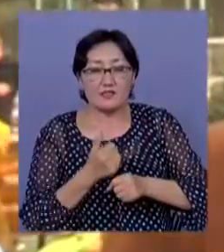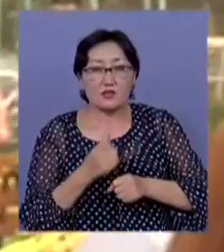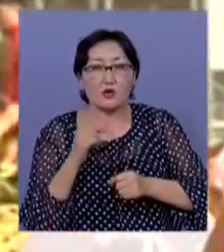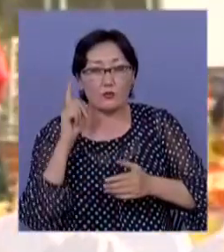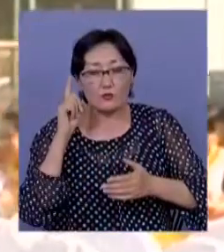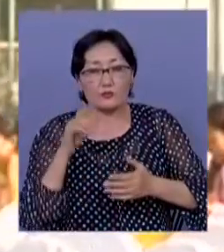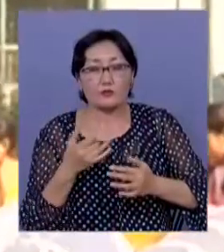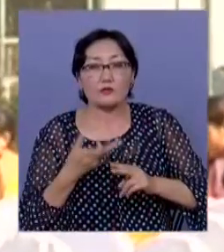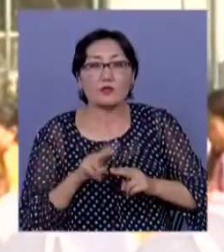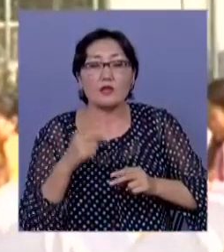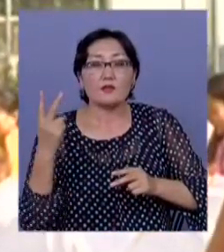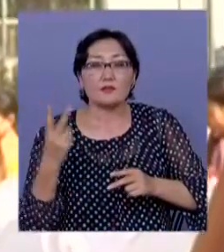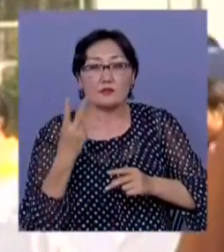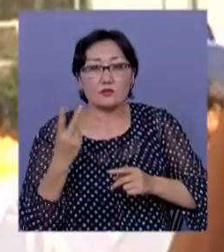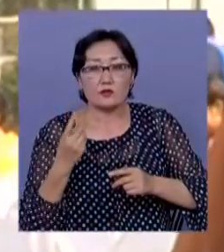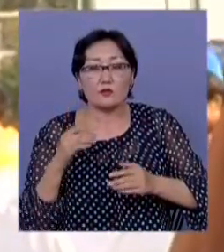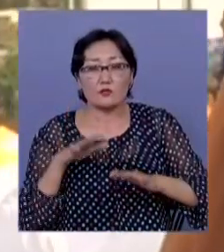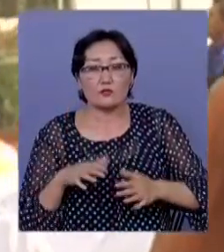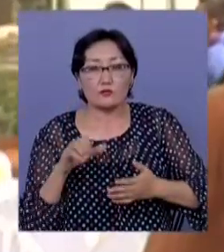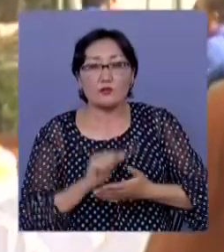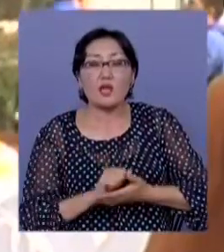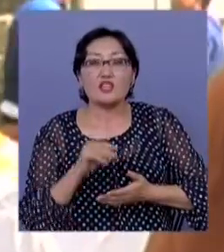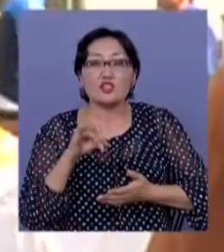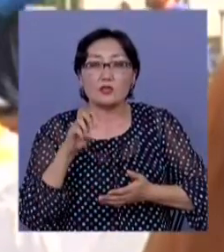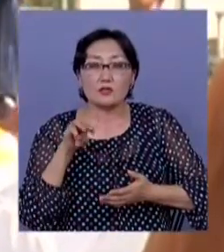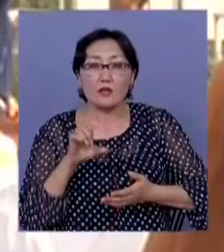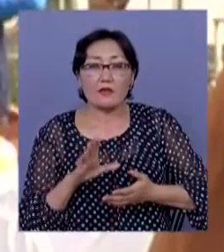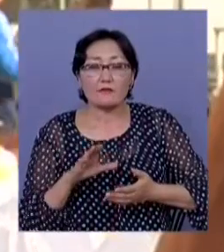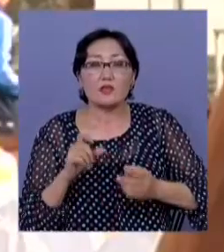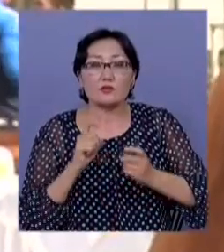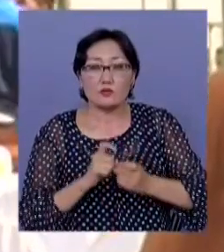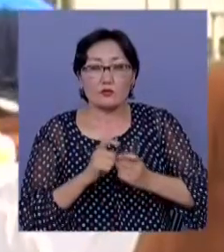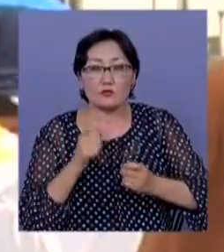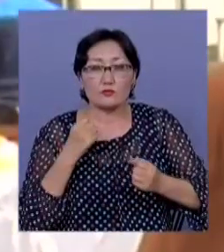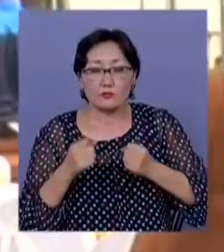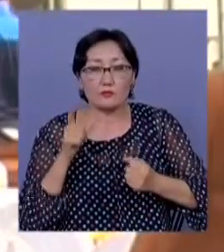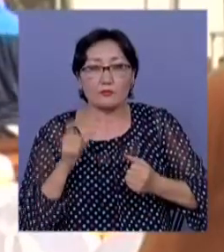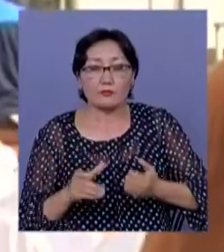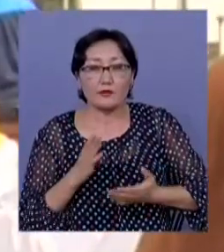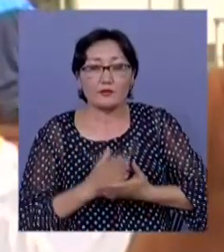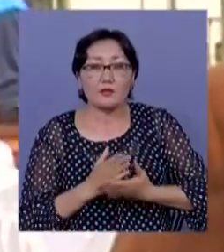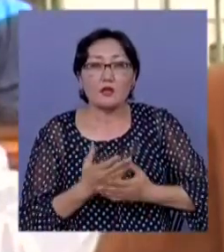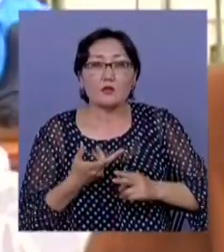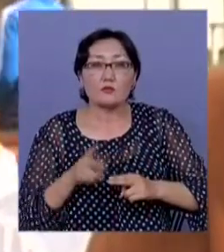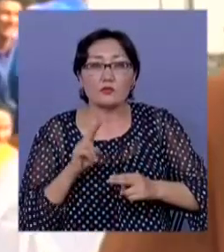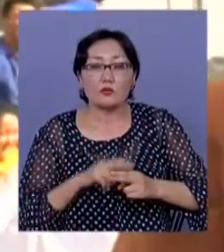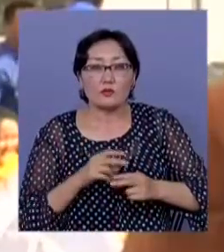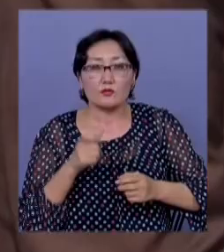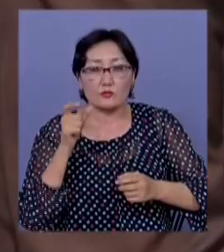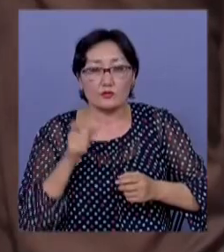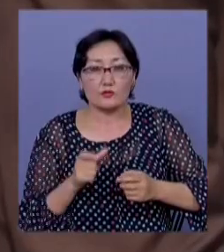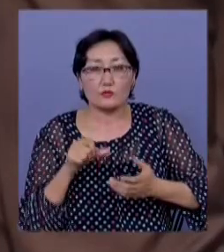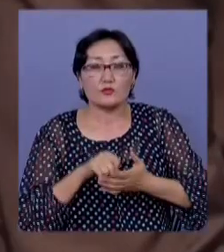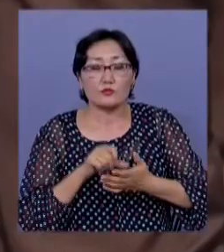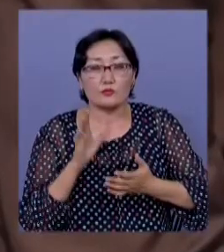халық барысында екінші орынға ие болған Жиентайып деген палуандарымыз бар. Сол үміттер, сол палуандар шығады деп ойлаймыз осы жарыста.